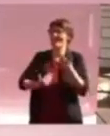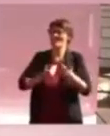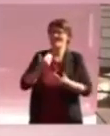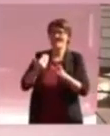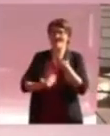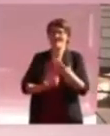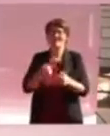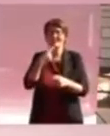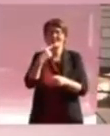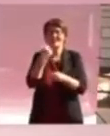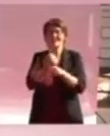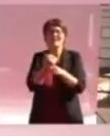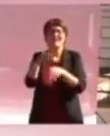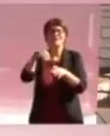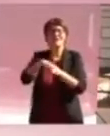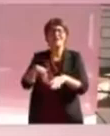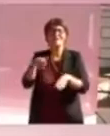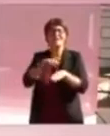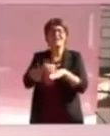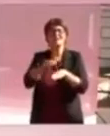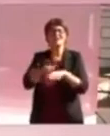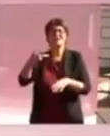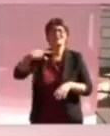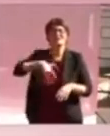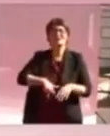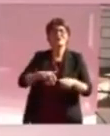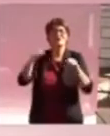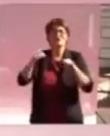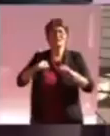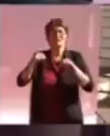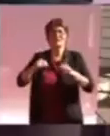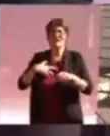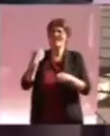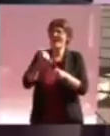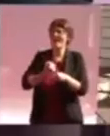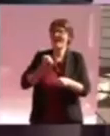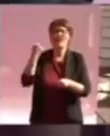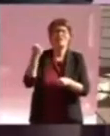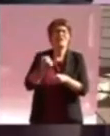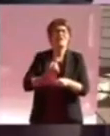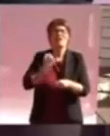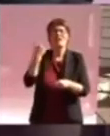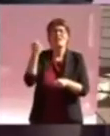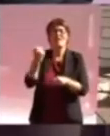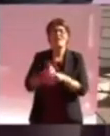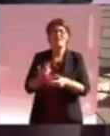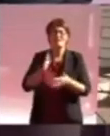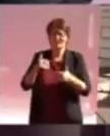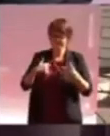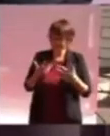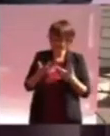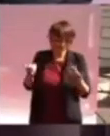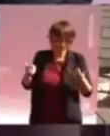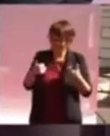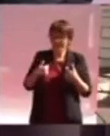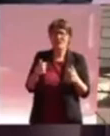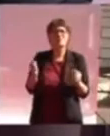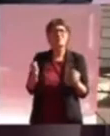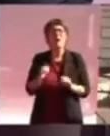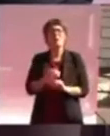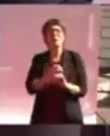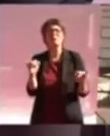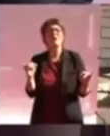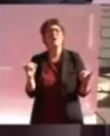socio sanitario hanno operato annullandosi per donare senza minimamente farsi sopraffare dalla paura e da tutto il resto